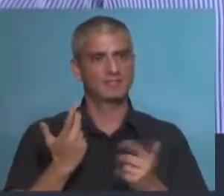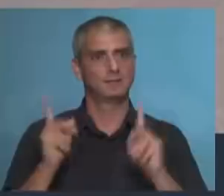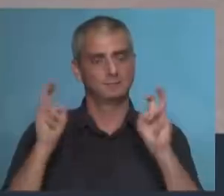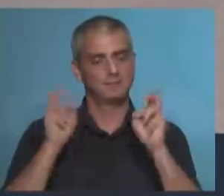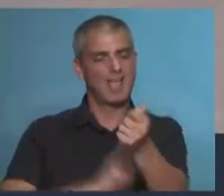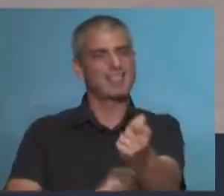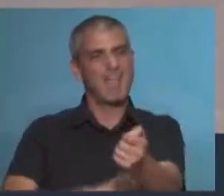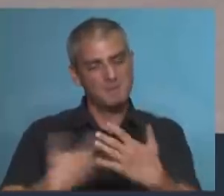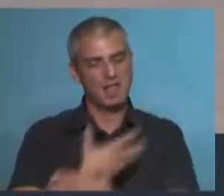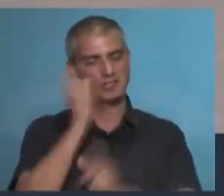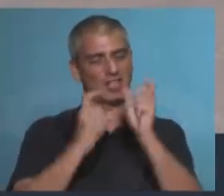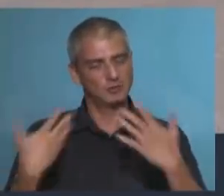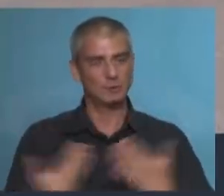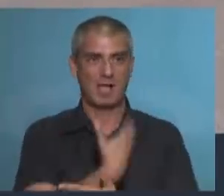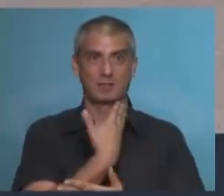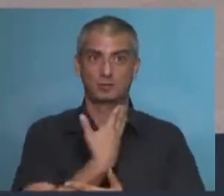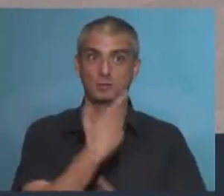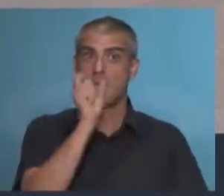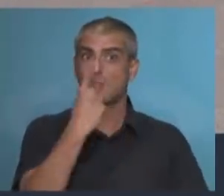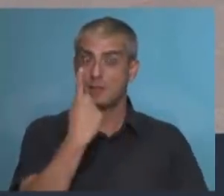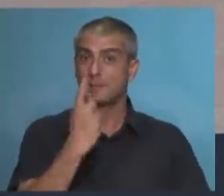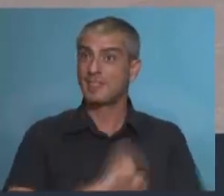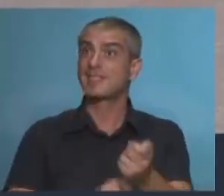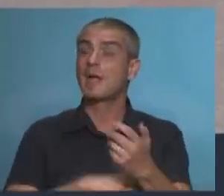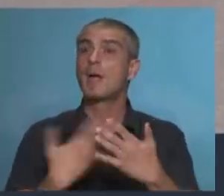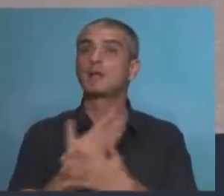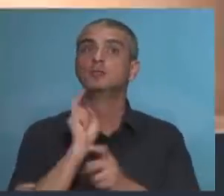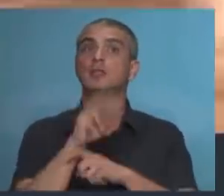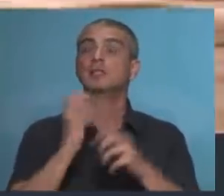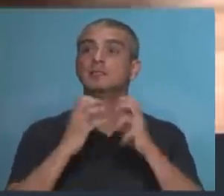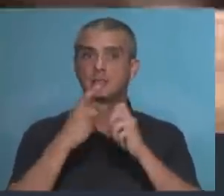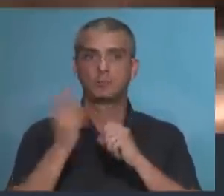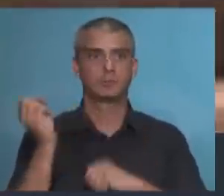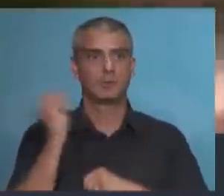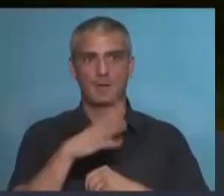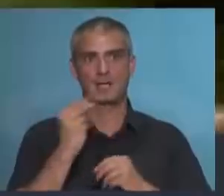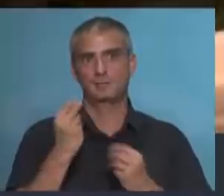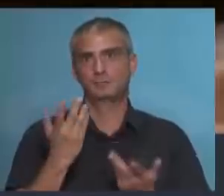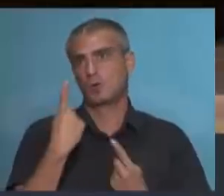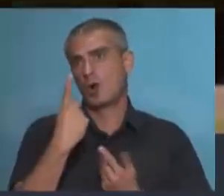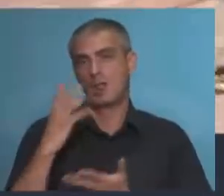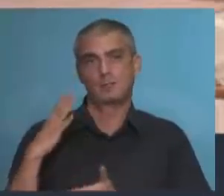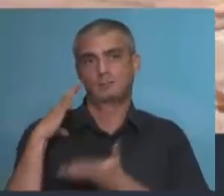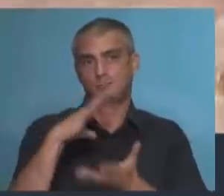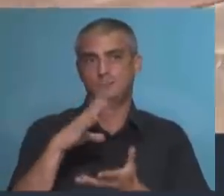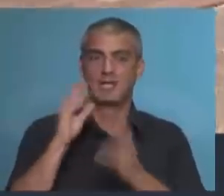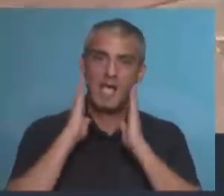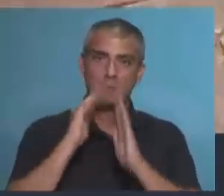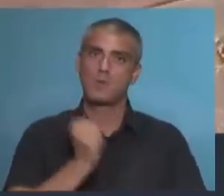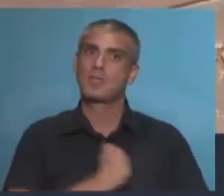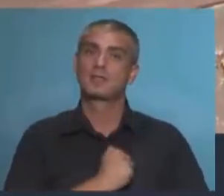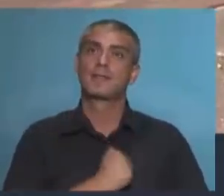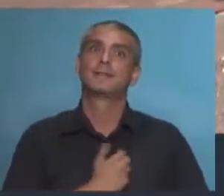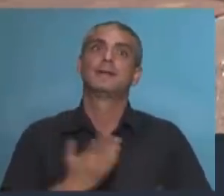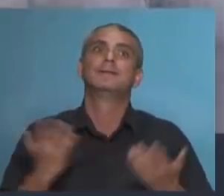חדש. והדם החדש שנכנס לקיבוץ אילון הגיע עם המטען שלו, אמונה דתית רחמנה